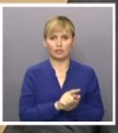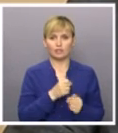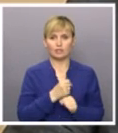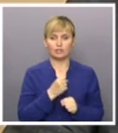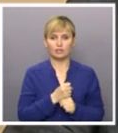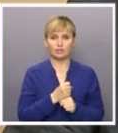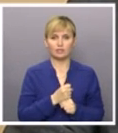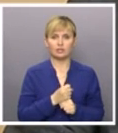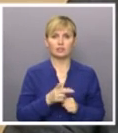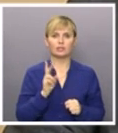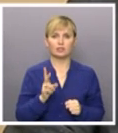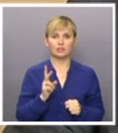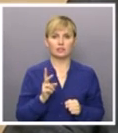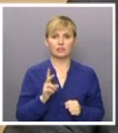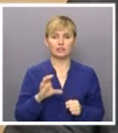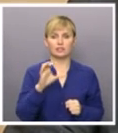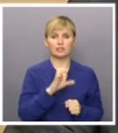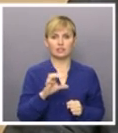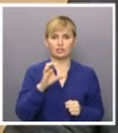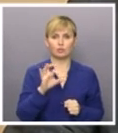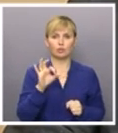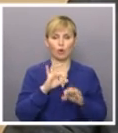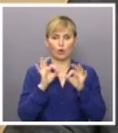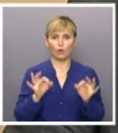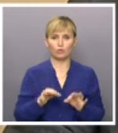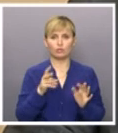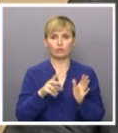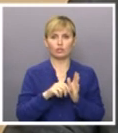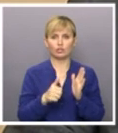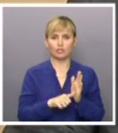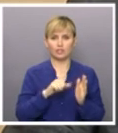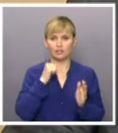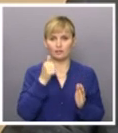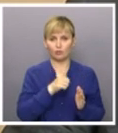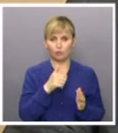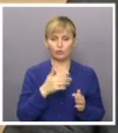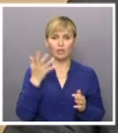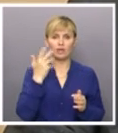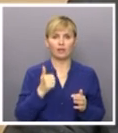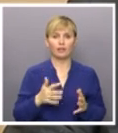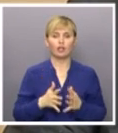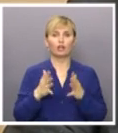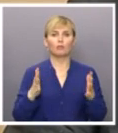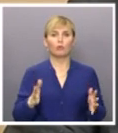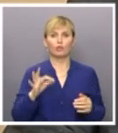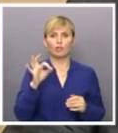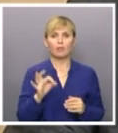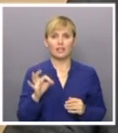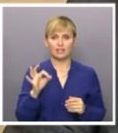к сентябрю, к осени 2016 года, когда больше